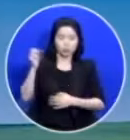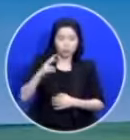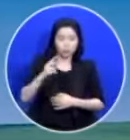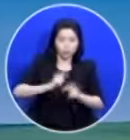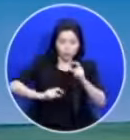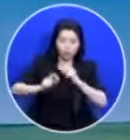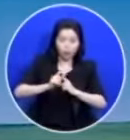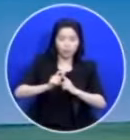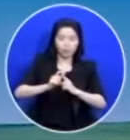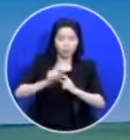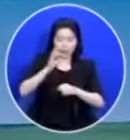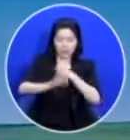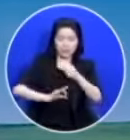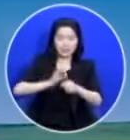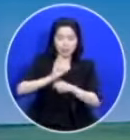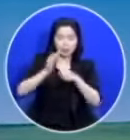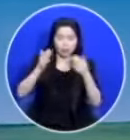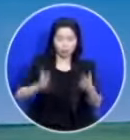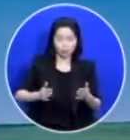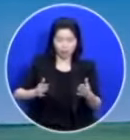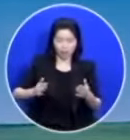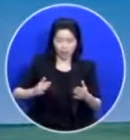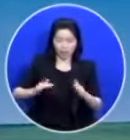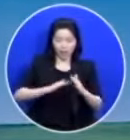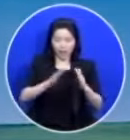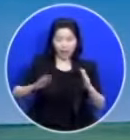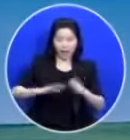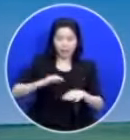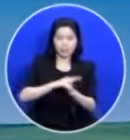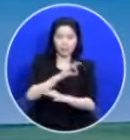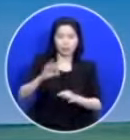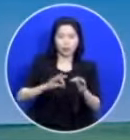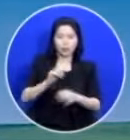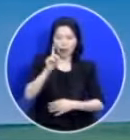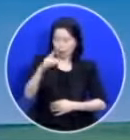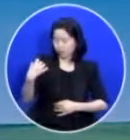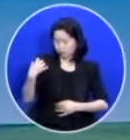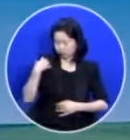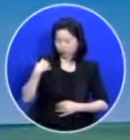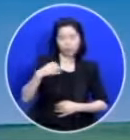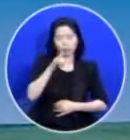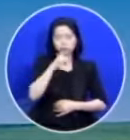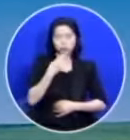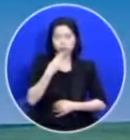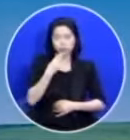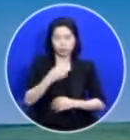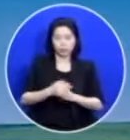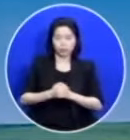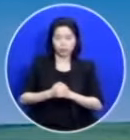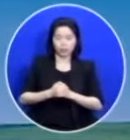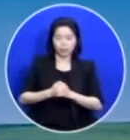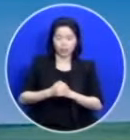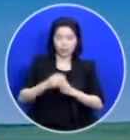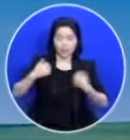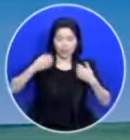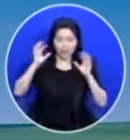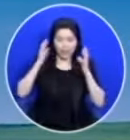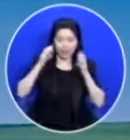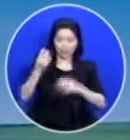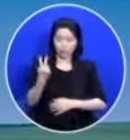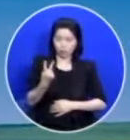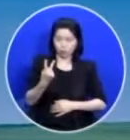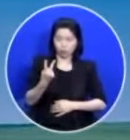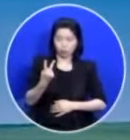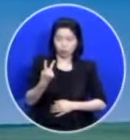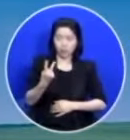거기다가 10여년 동안 가정의 경제를 한 번도 책임지지 않았다는 거예 자녀들을 자기가 지금까지 매 맞으며